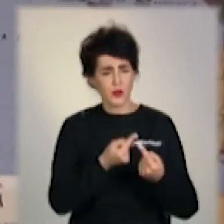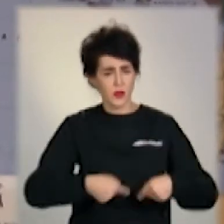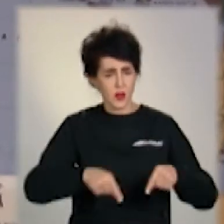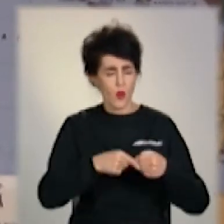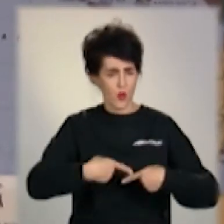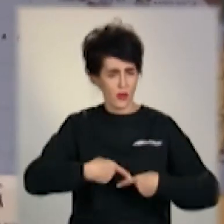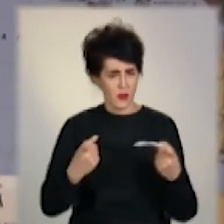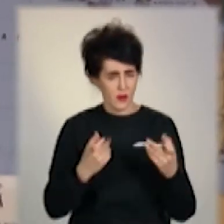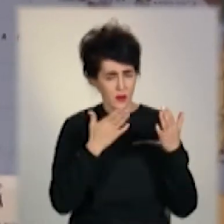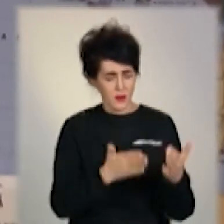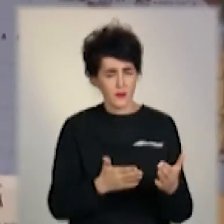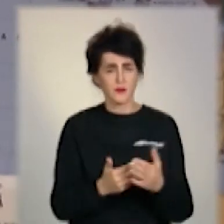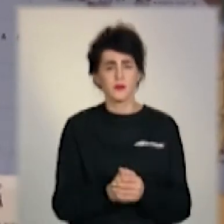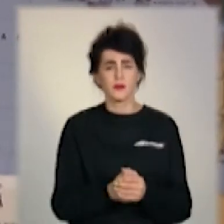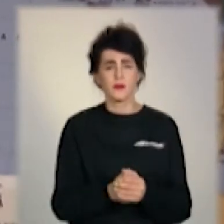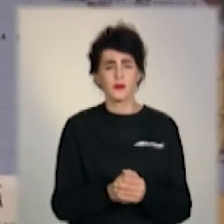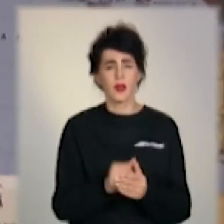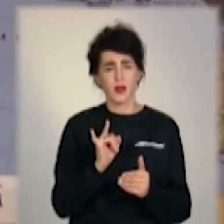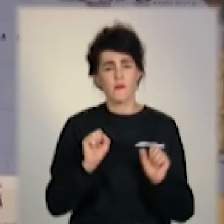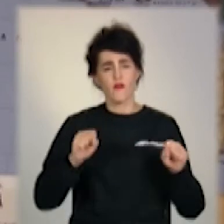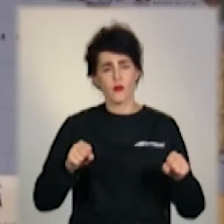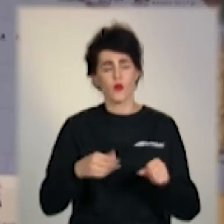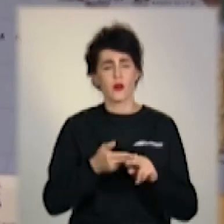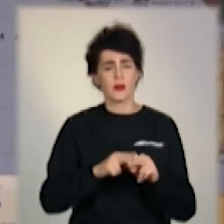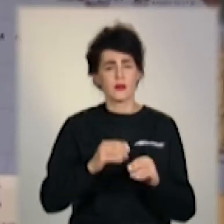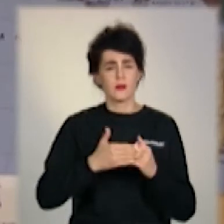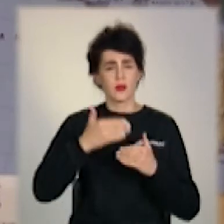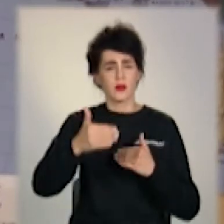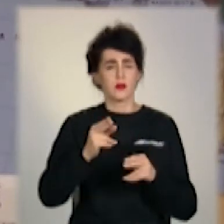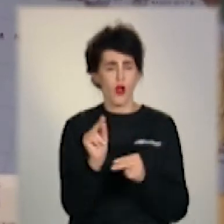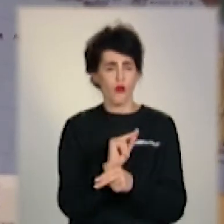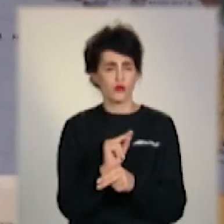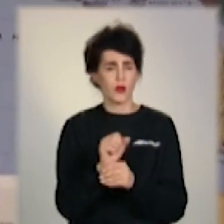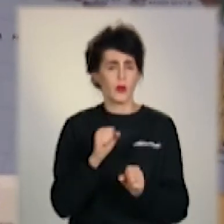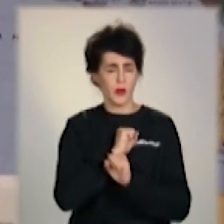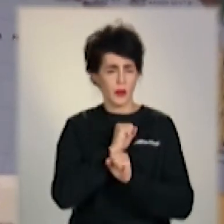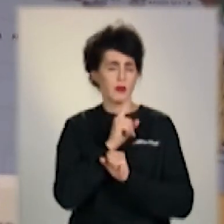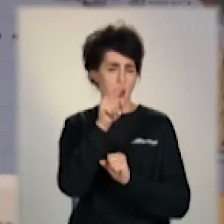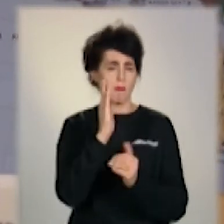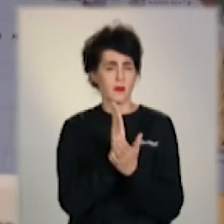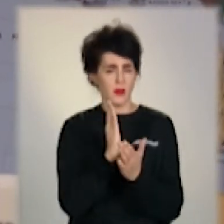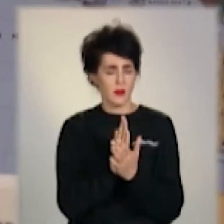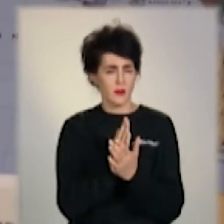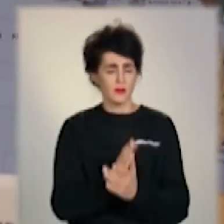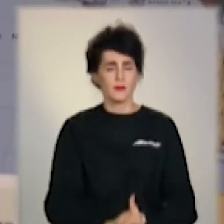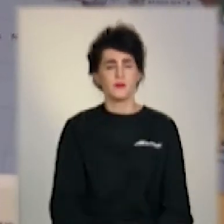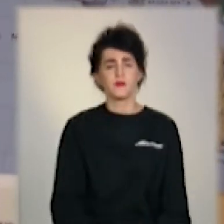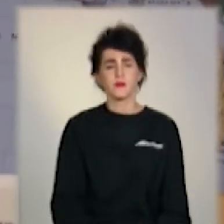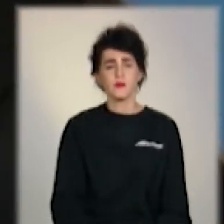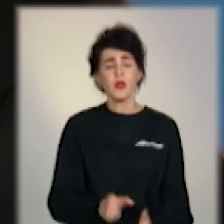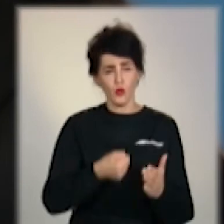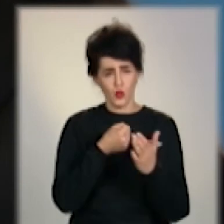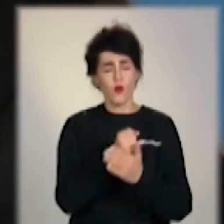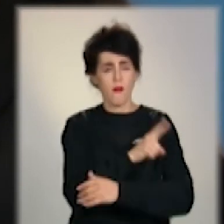І також може бути стаціонарне лікування, його на курорті також відвезуть до